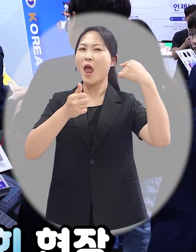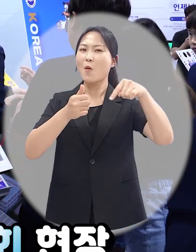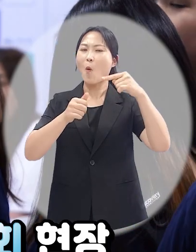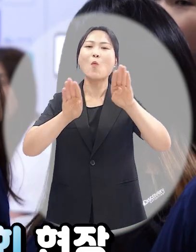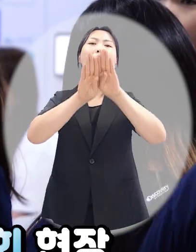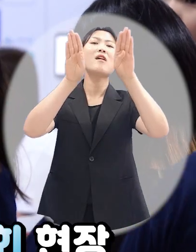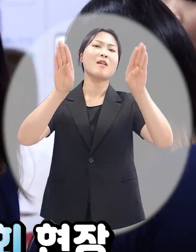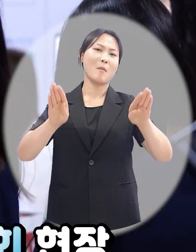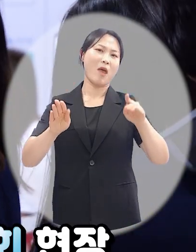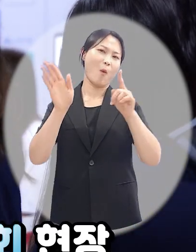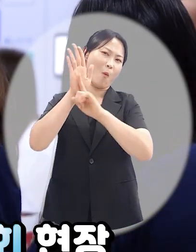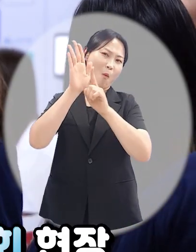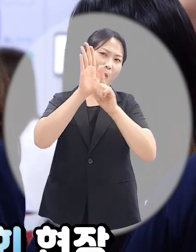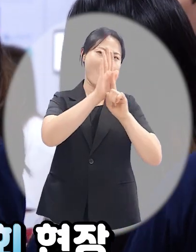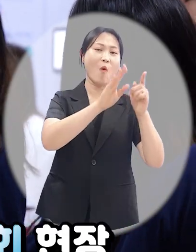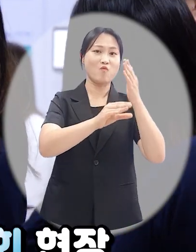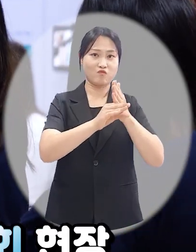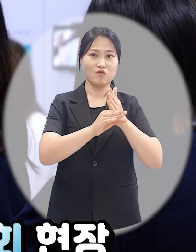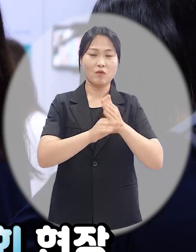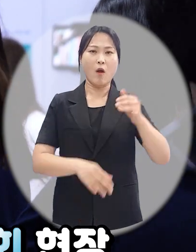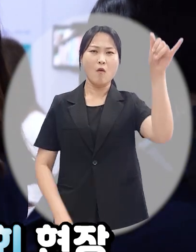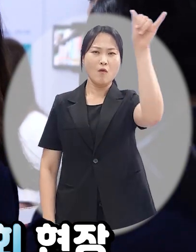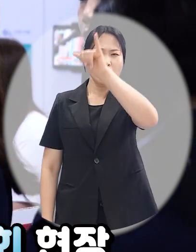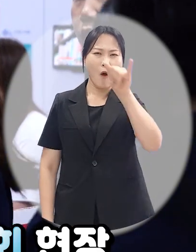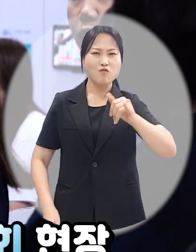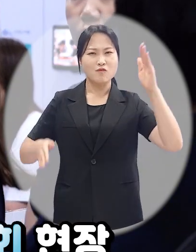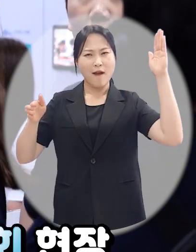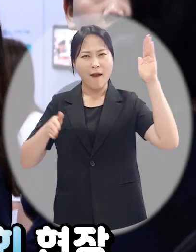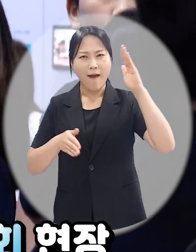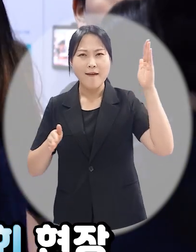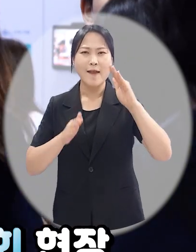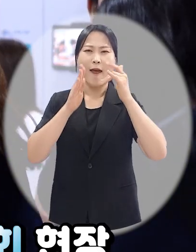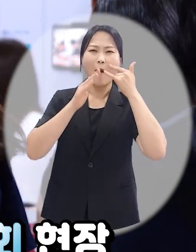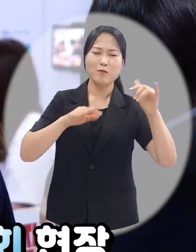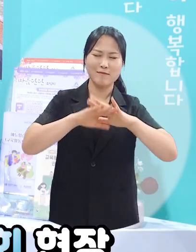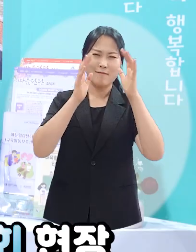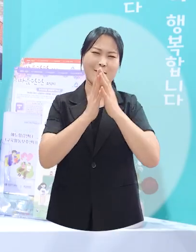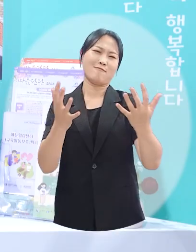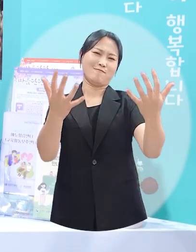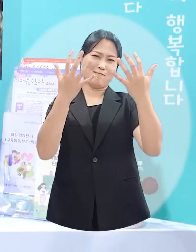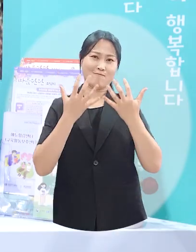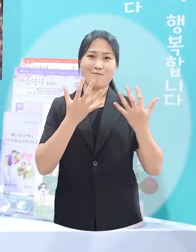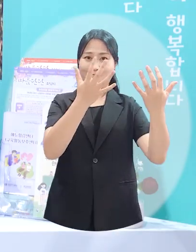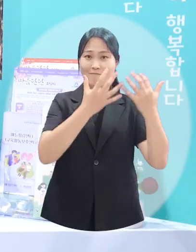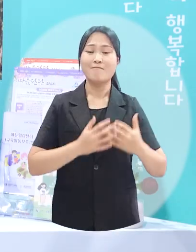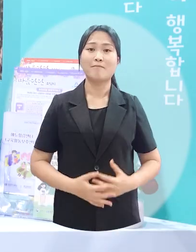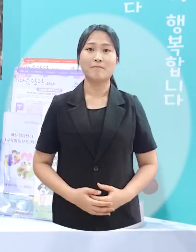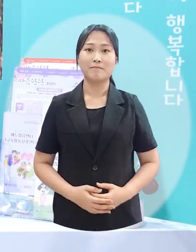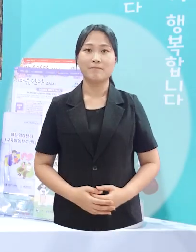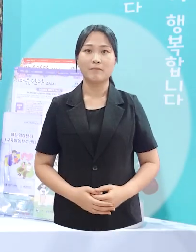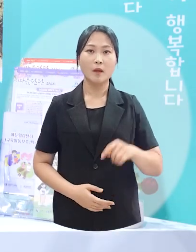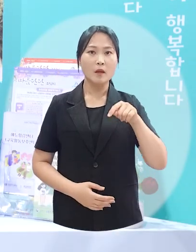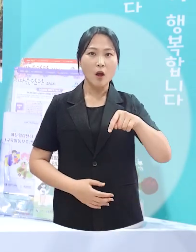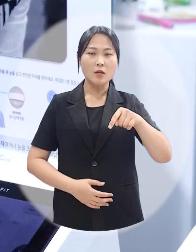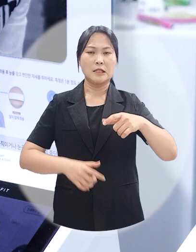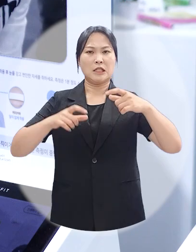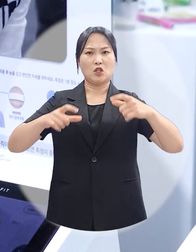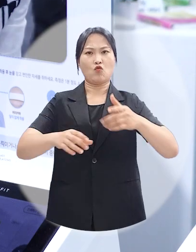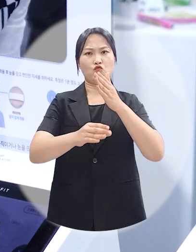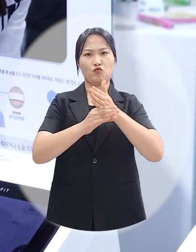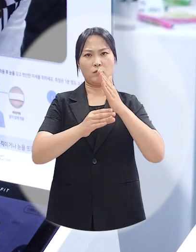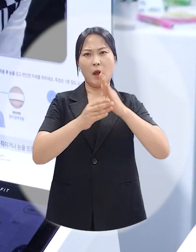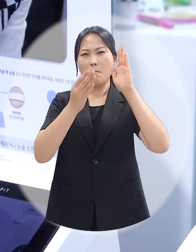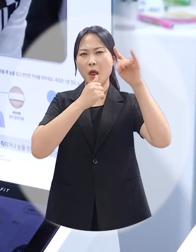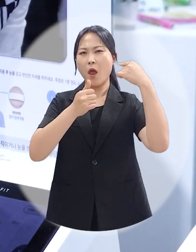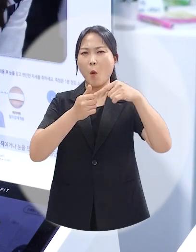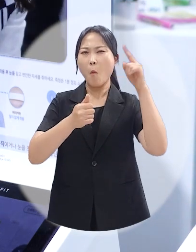열렸는데요. 전국에서 많은 학생들과 교육가족들이 박람회장을 찾았습니다. 이번 행사는 지역 중심의 미래교육을